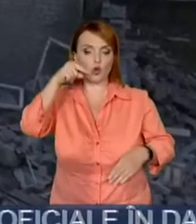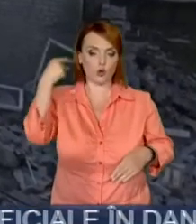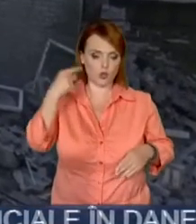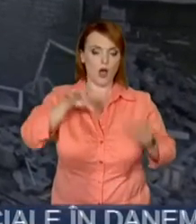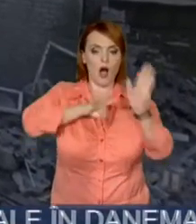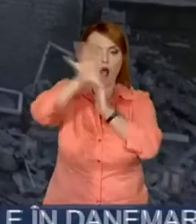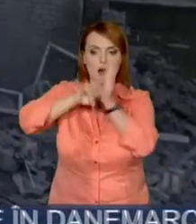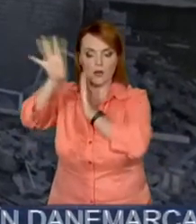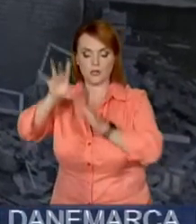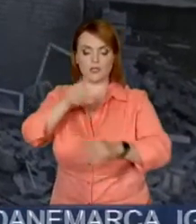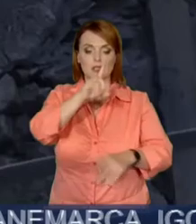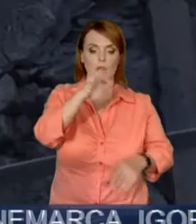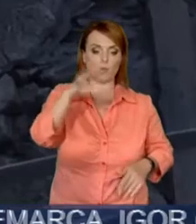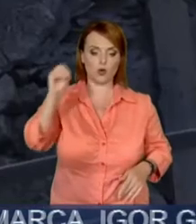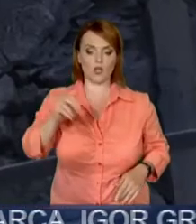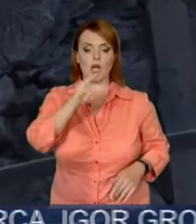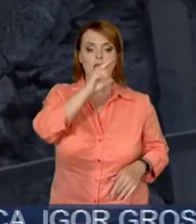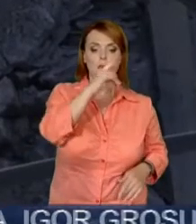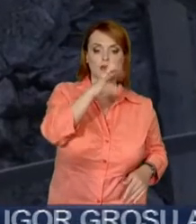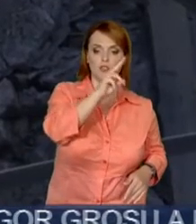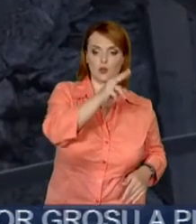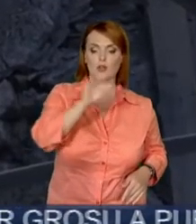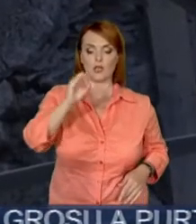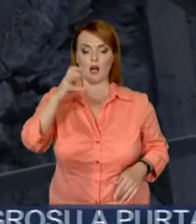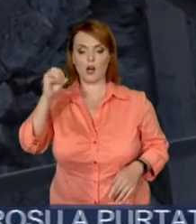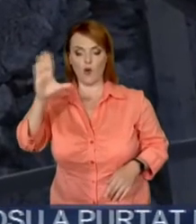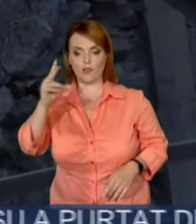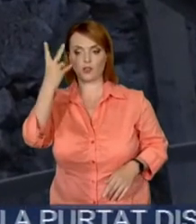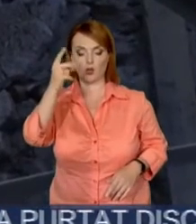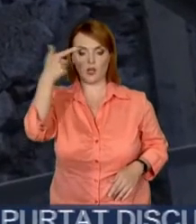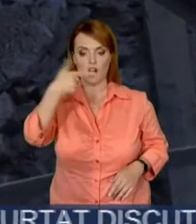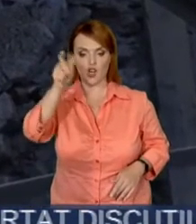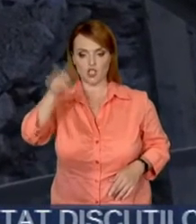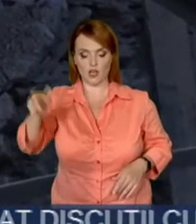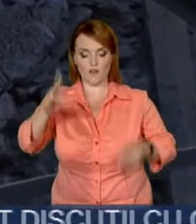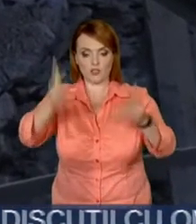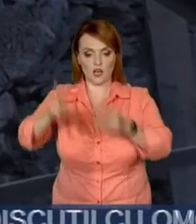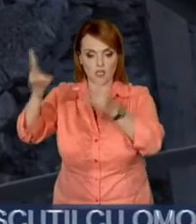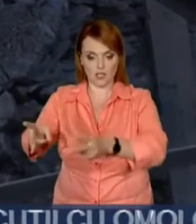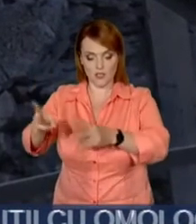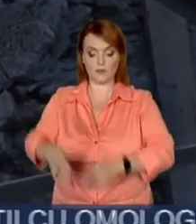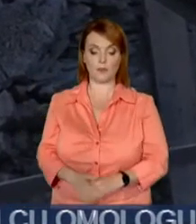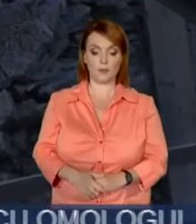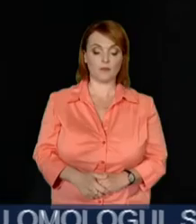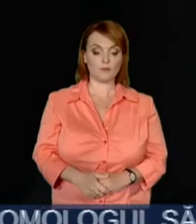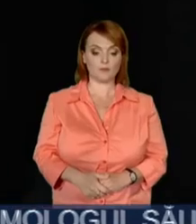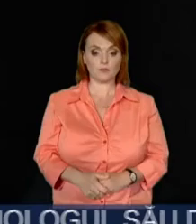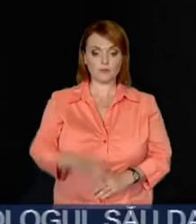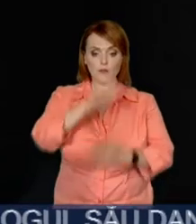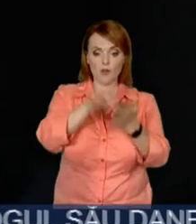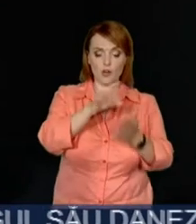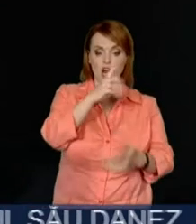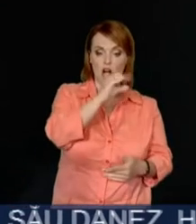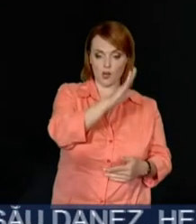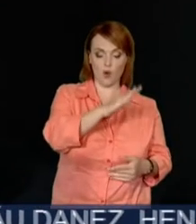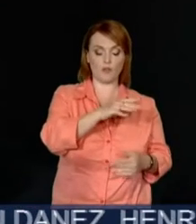regiunilor Zaporojie, Dnepropetrovsk și Harkov. Doi civili au fost răniți după un atac aerian asupra districtului Dergaceova, orașului